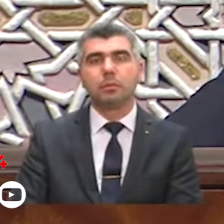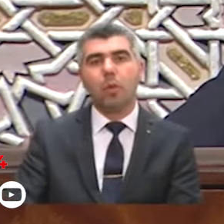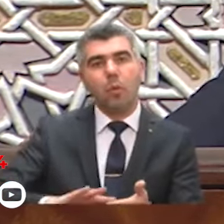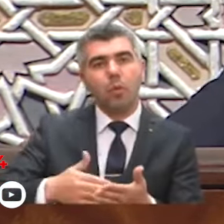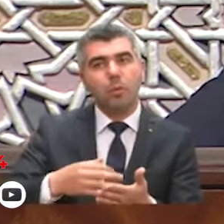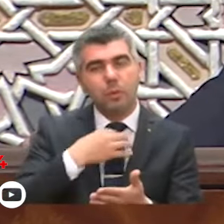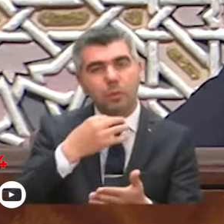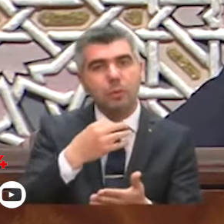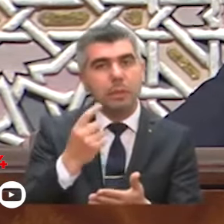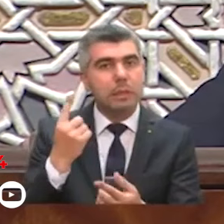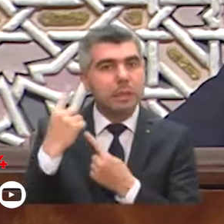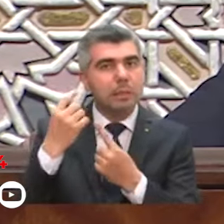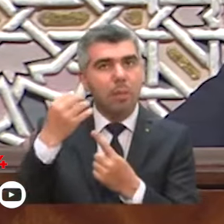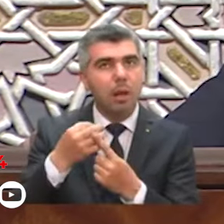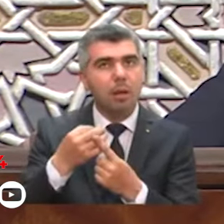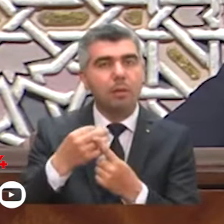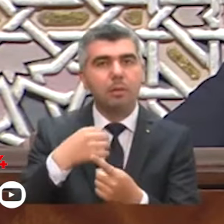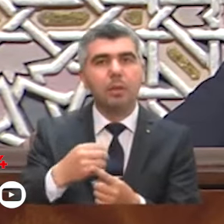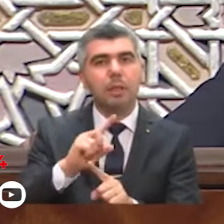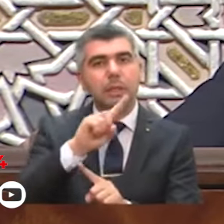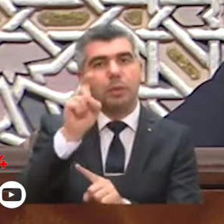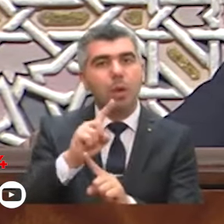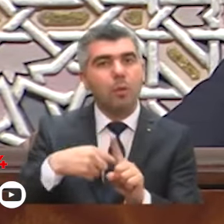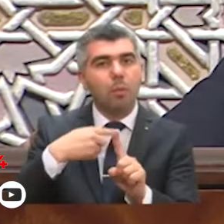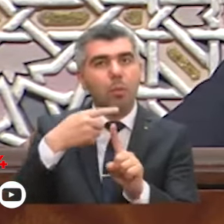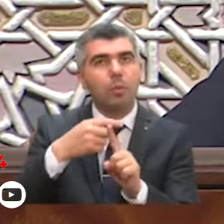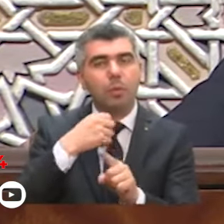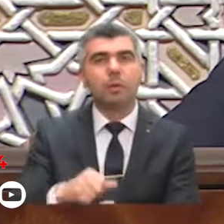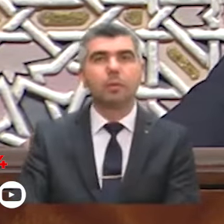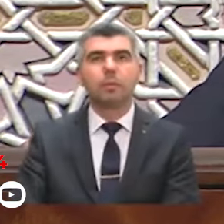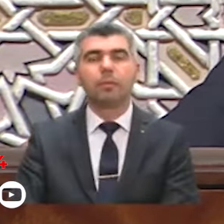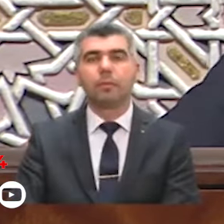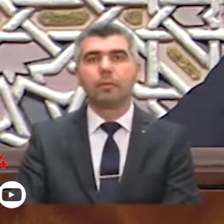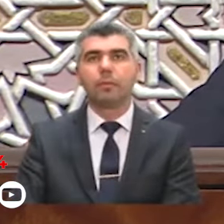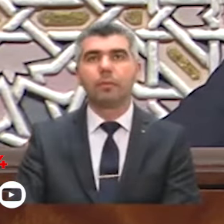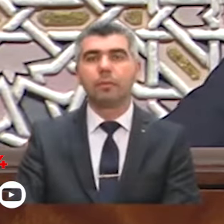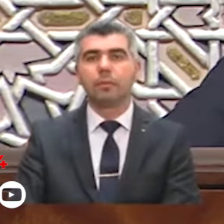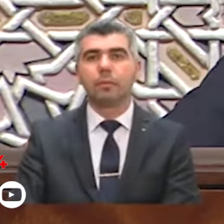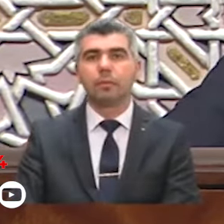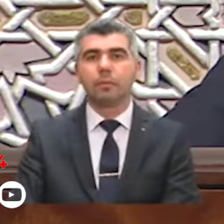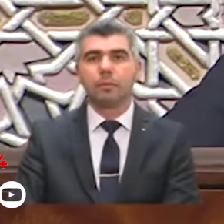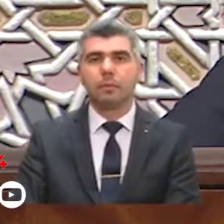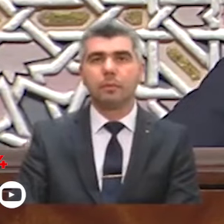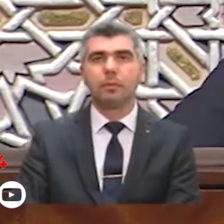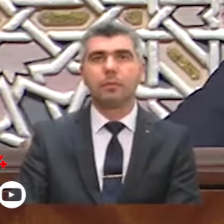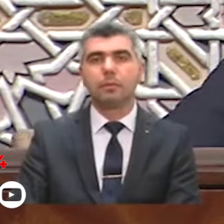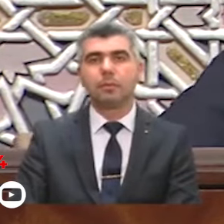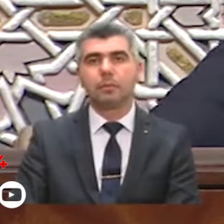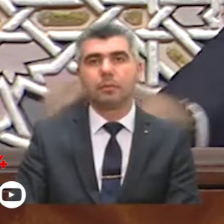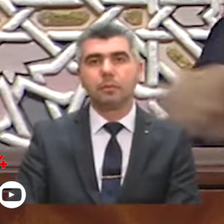كل شيء. تصنت من بعد فاش تجيك الكلمه ورد. ايوا الا قال كلمه ما كيعجبكش وتقول كلمه ما كيعجبكش غنوليو في الفوضى. تفضلي سيده